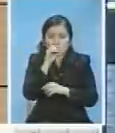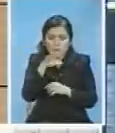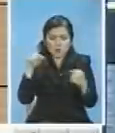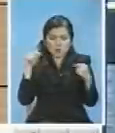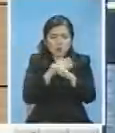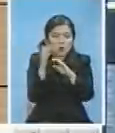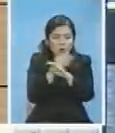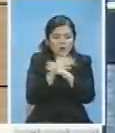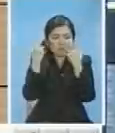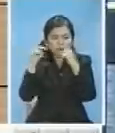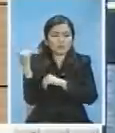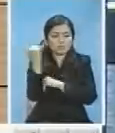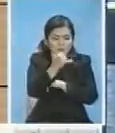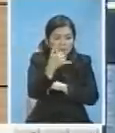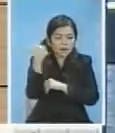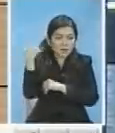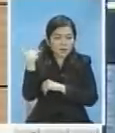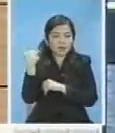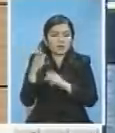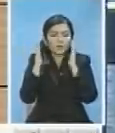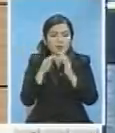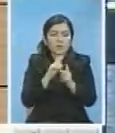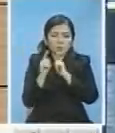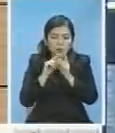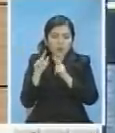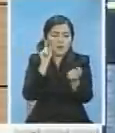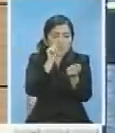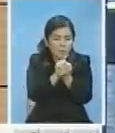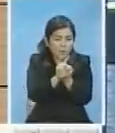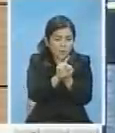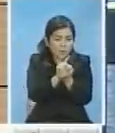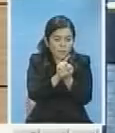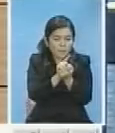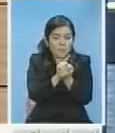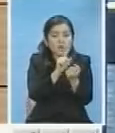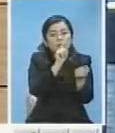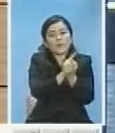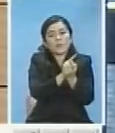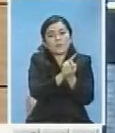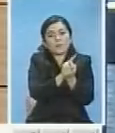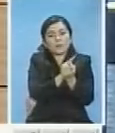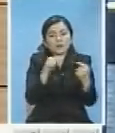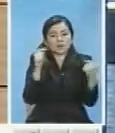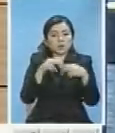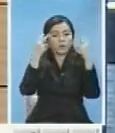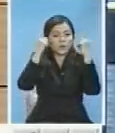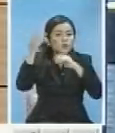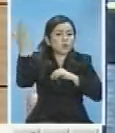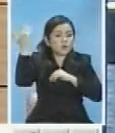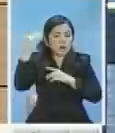ที่นายกรัฐมนตรีจะไปบางครั้งมีการวิพากษ์วิจารณ์ว่าไปพบปะกันหรือเปล่าระหว่างอดีตนายกกับนายก